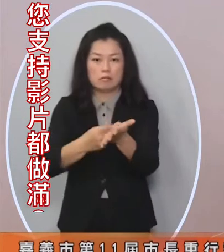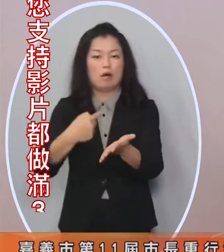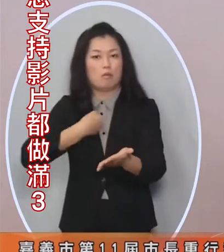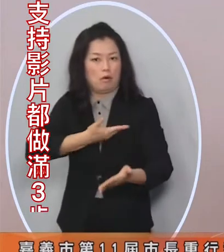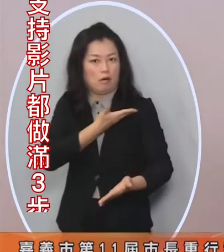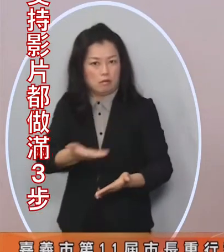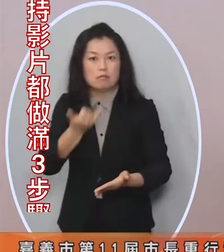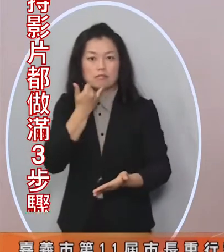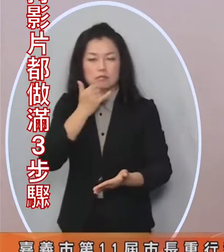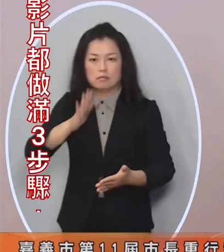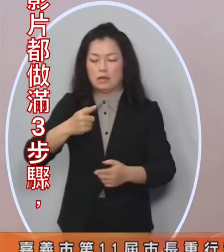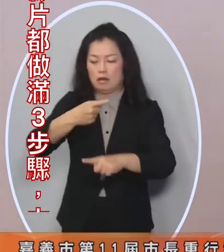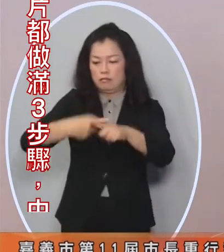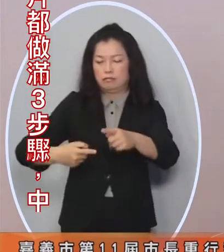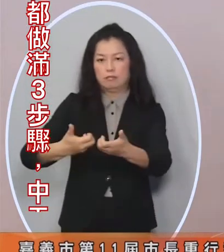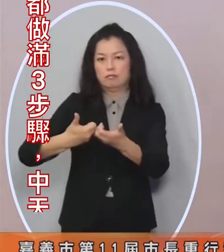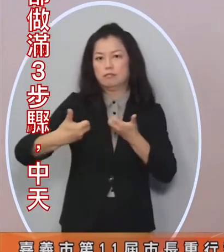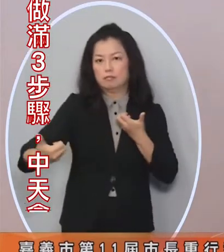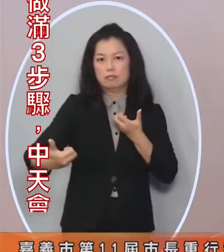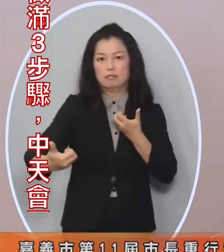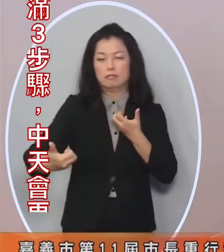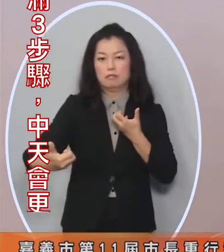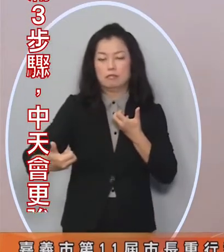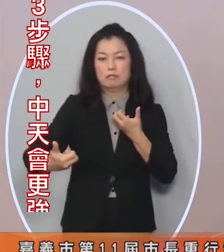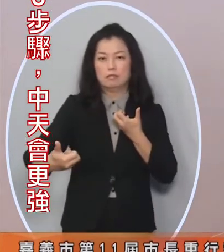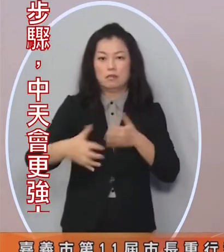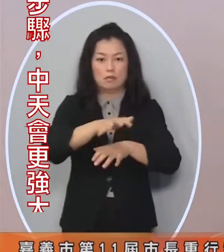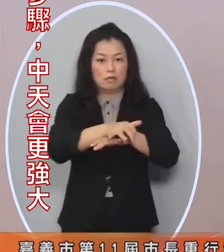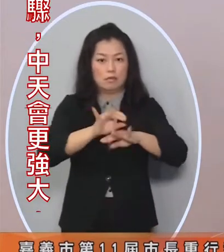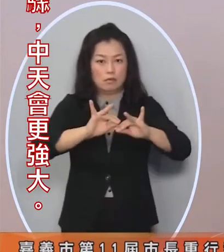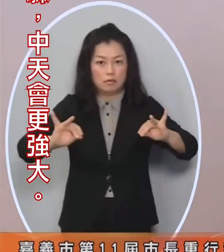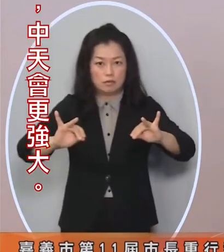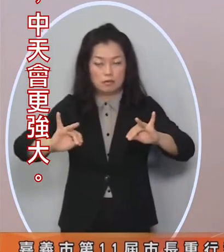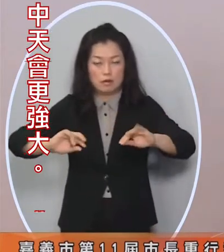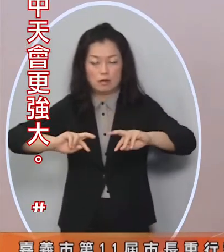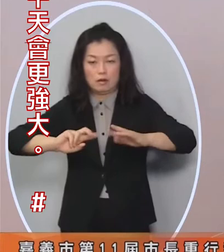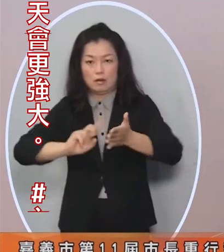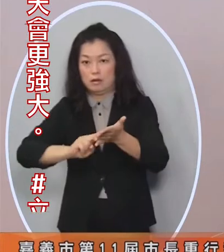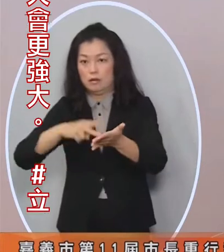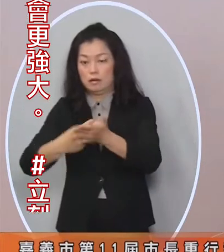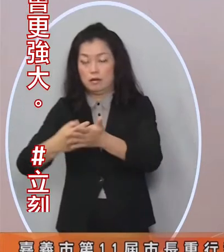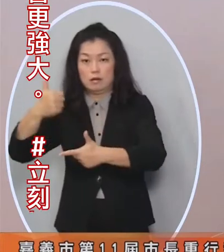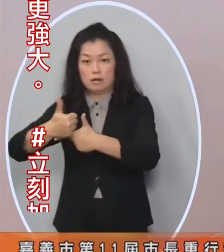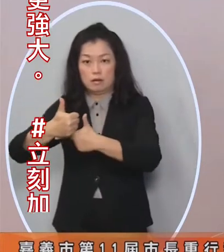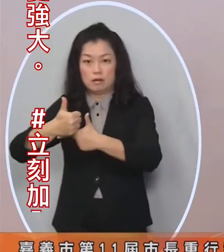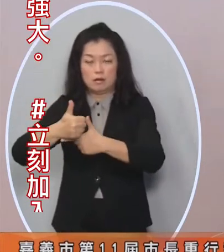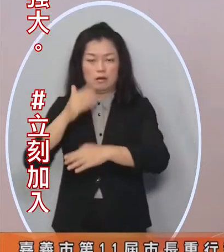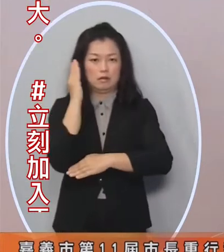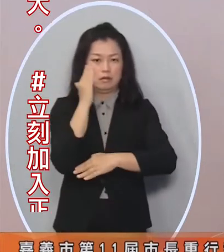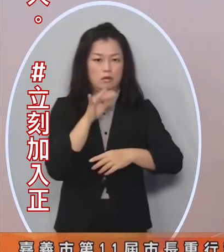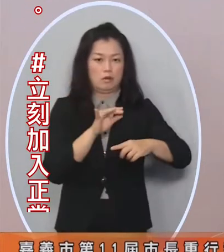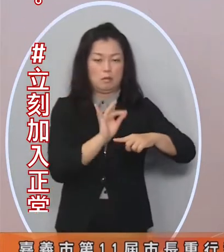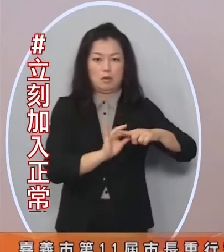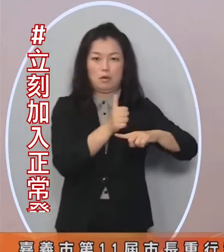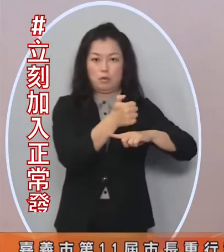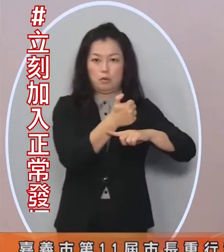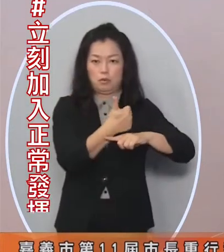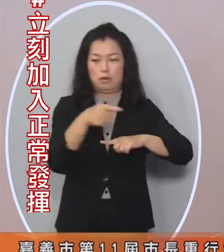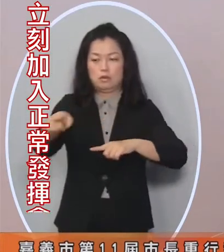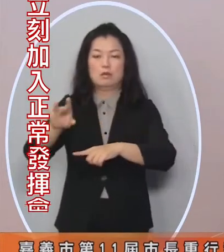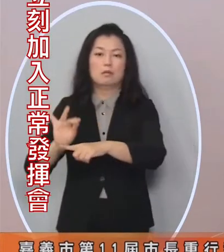到70几%，吼、哦。你农地变建地，还阁分40几%，政府还分55%呢。啊，你这利益，